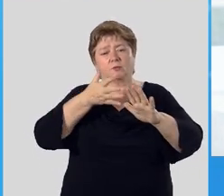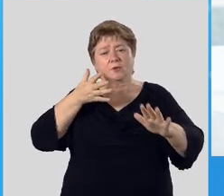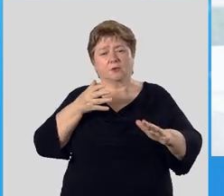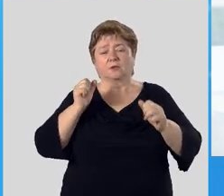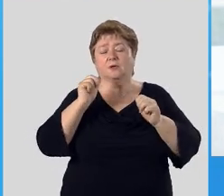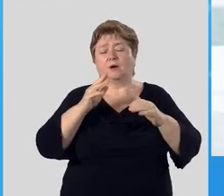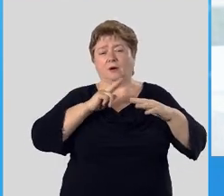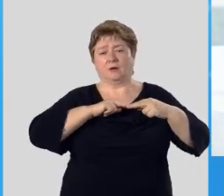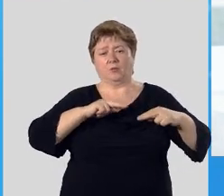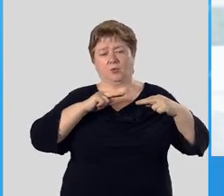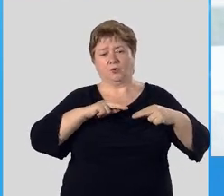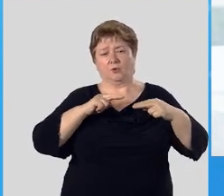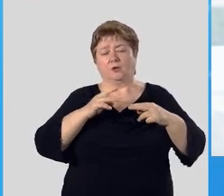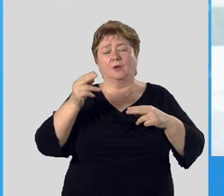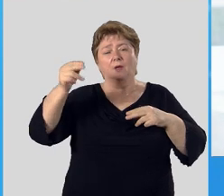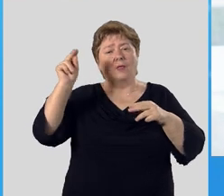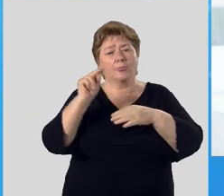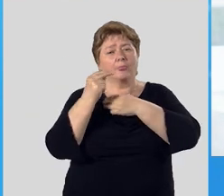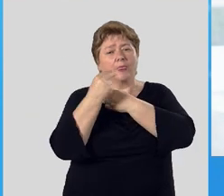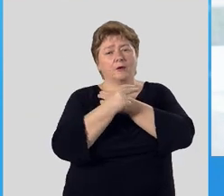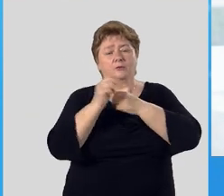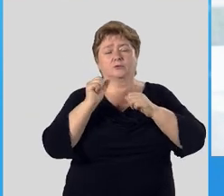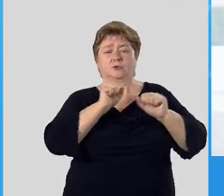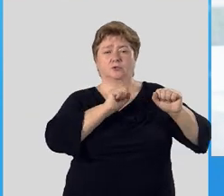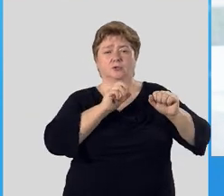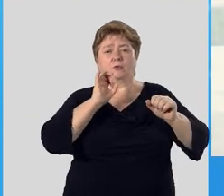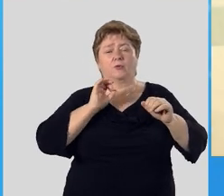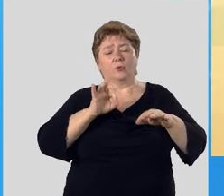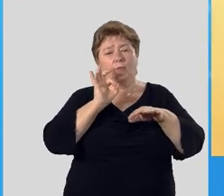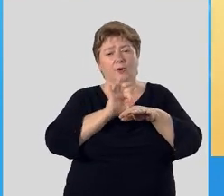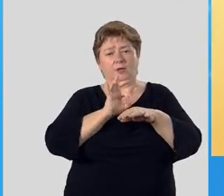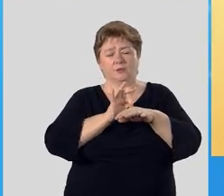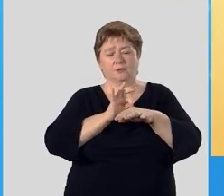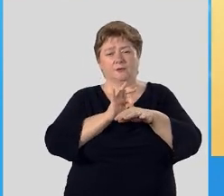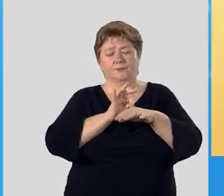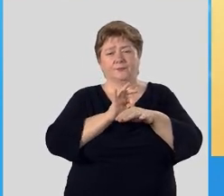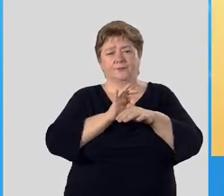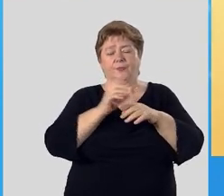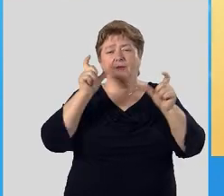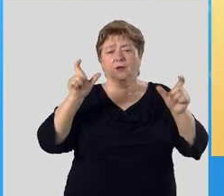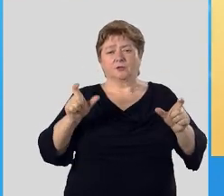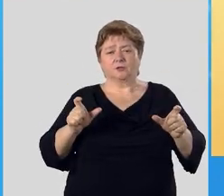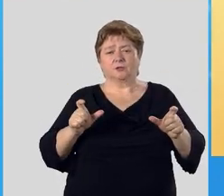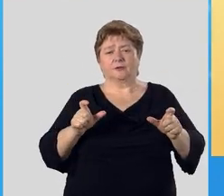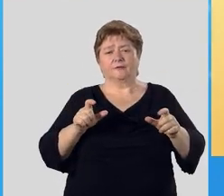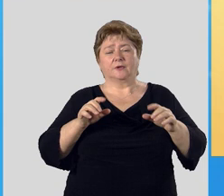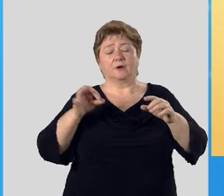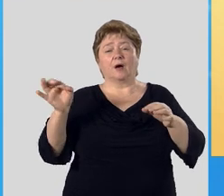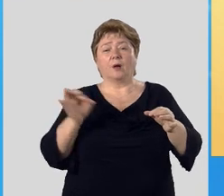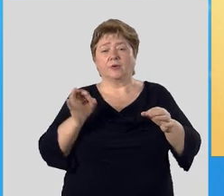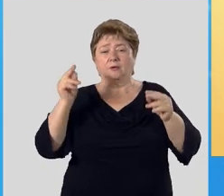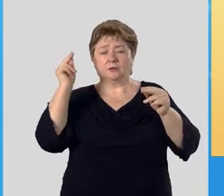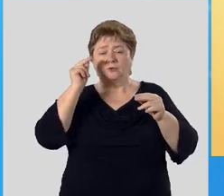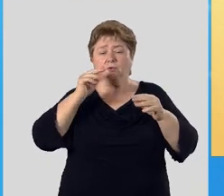как он работает научит защищаться от болезней человек объект изучения